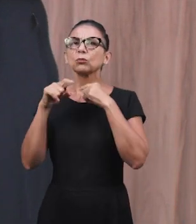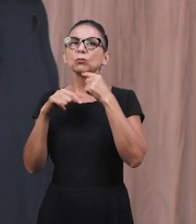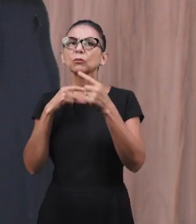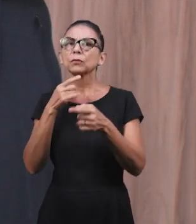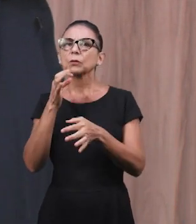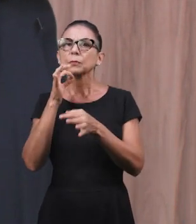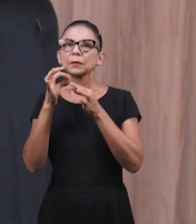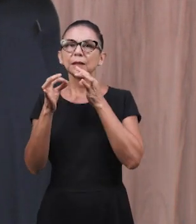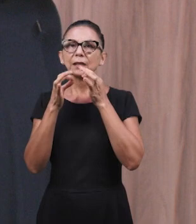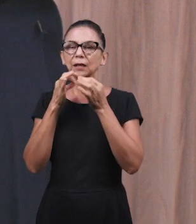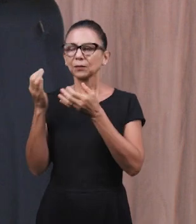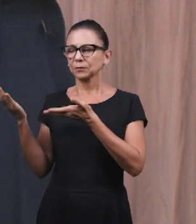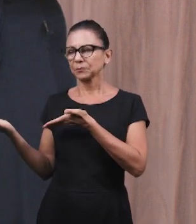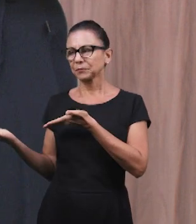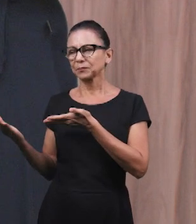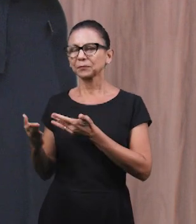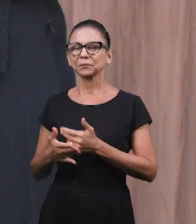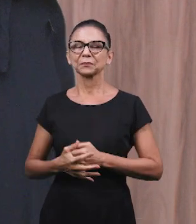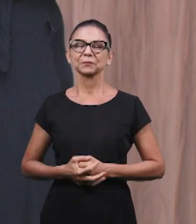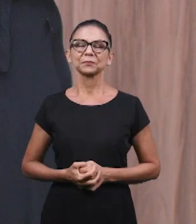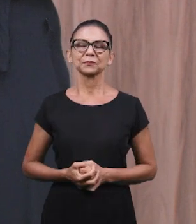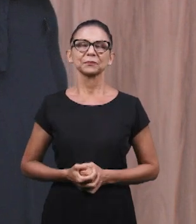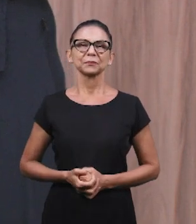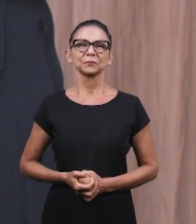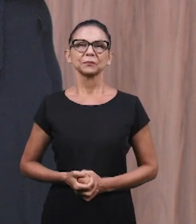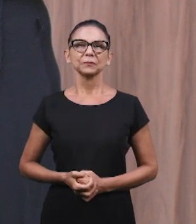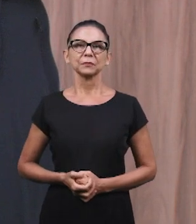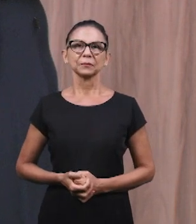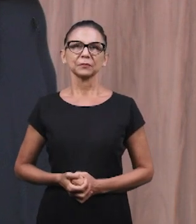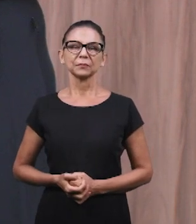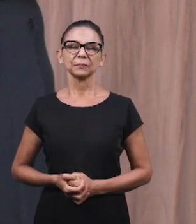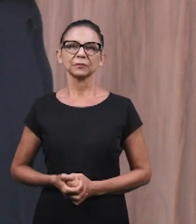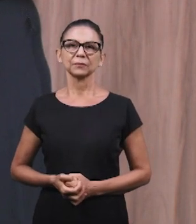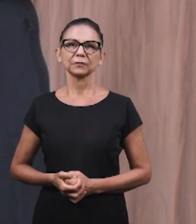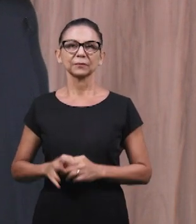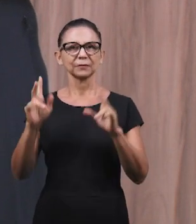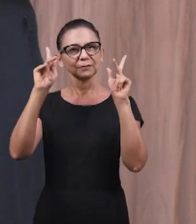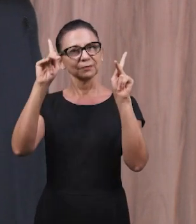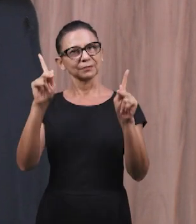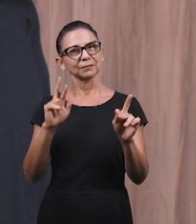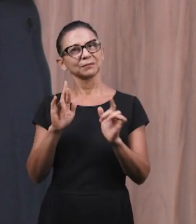pouvez envoyer vos doutes et vos suggestions dans l'email